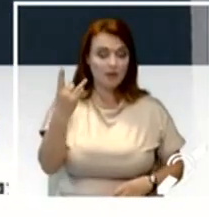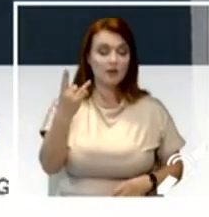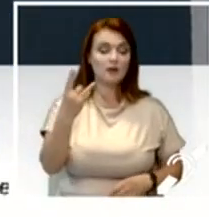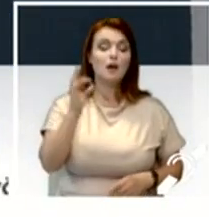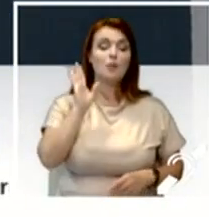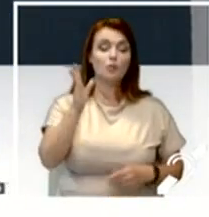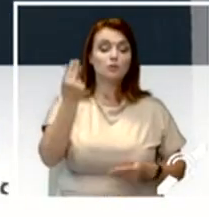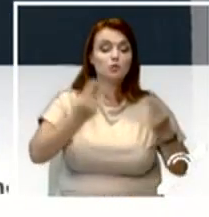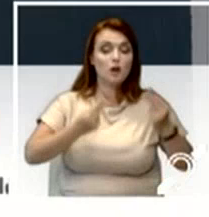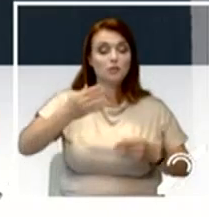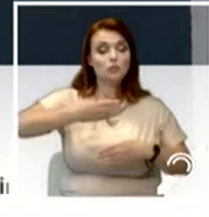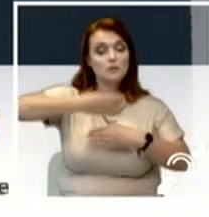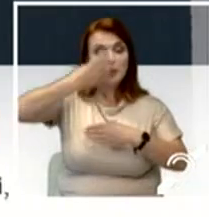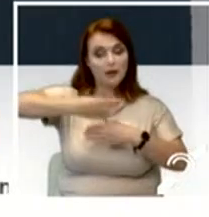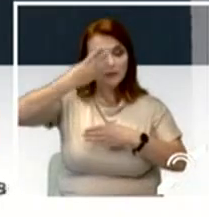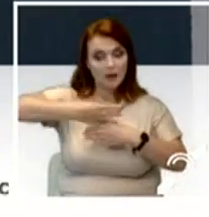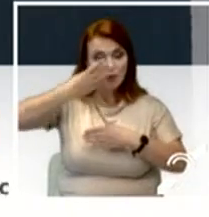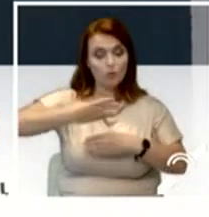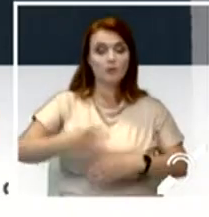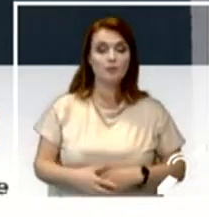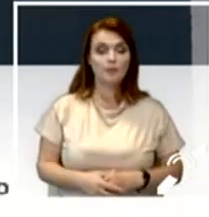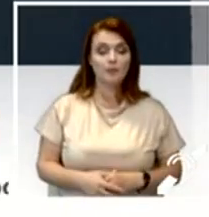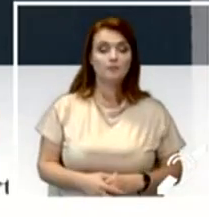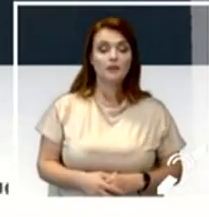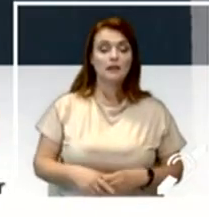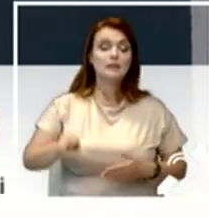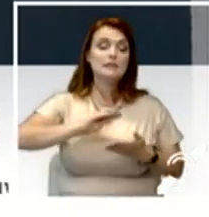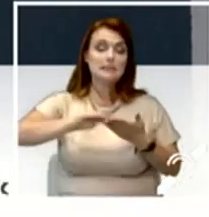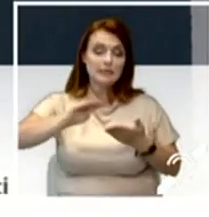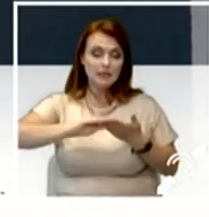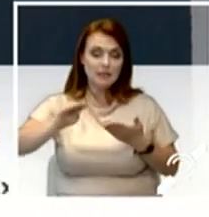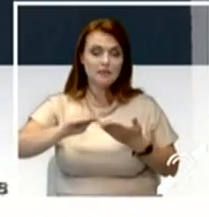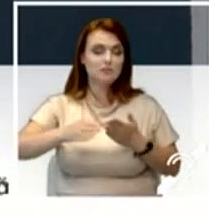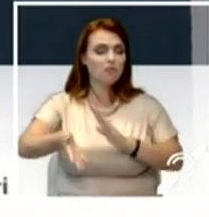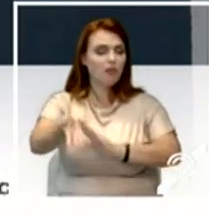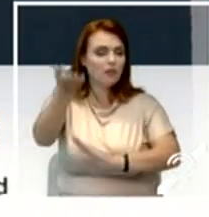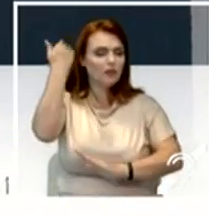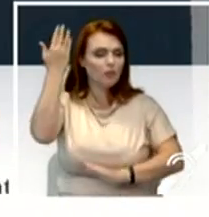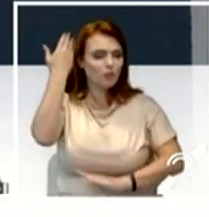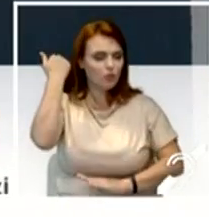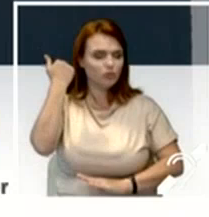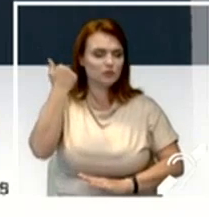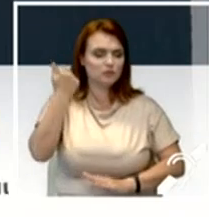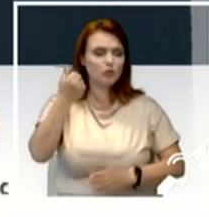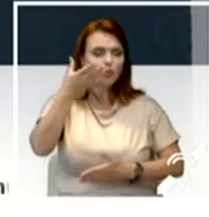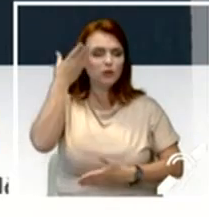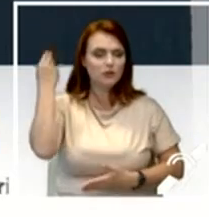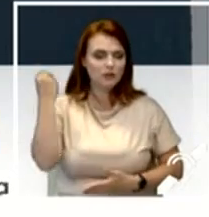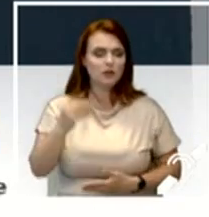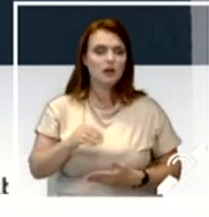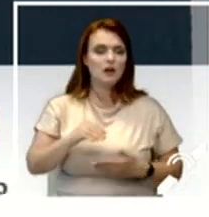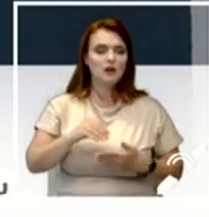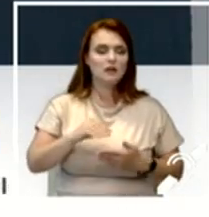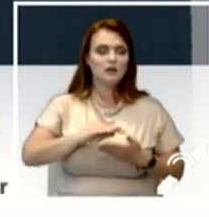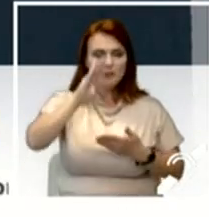un spectacol după un roman uitat pe nedrept, Dumitru C.